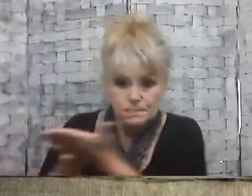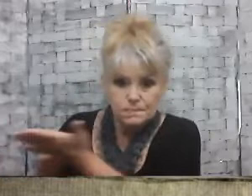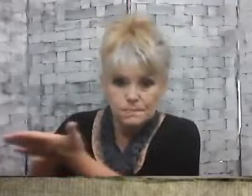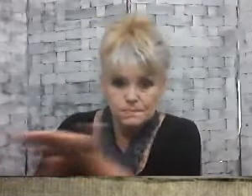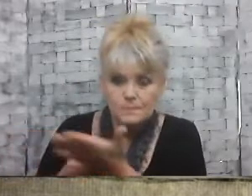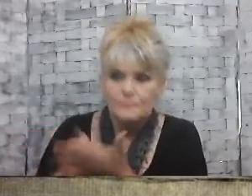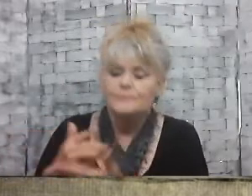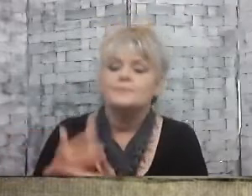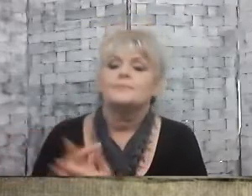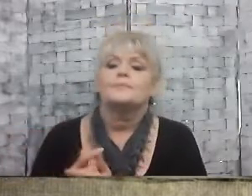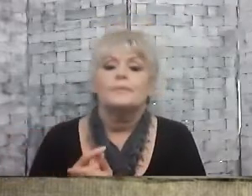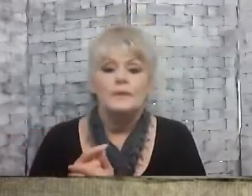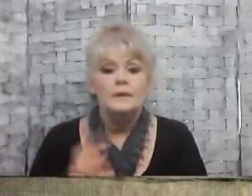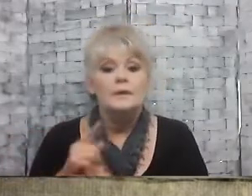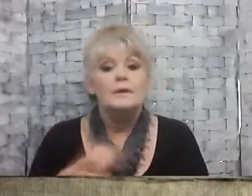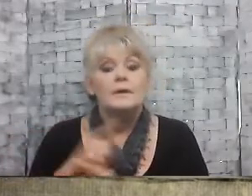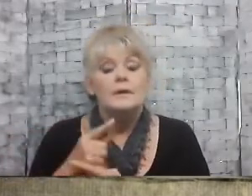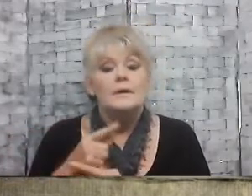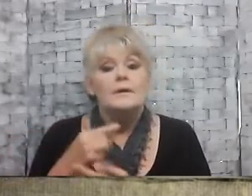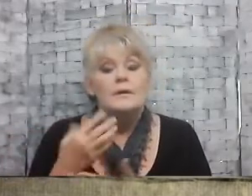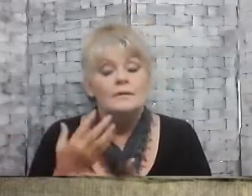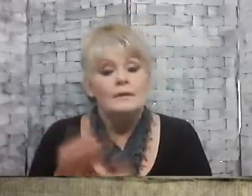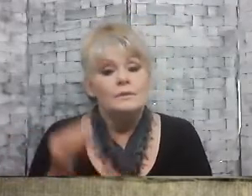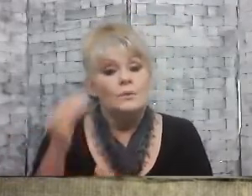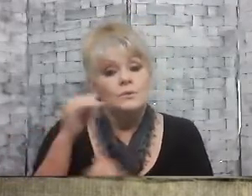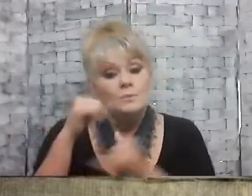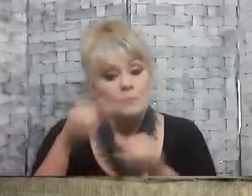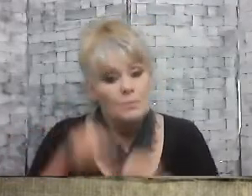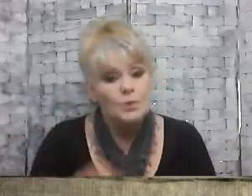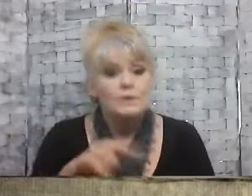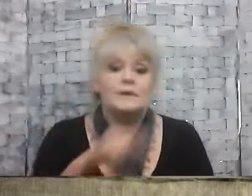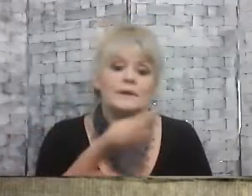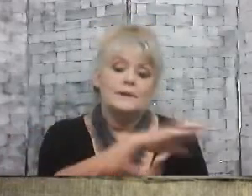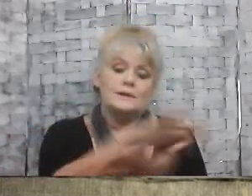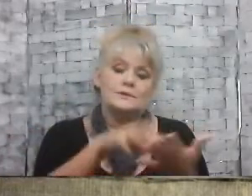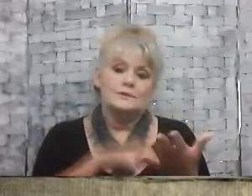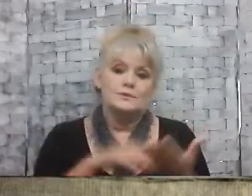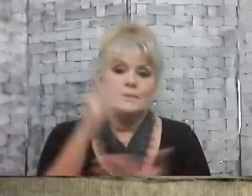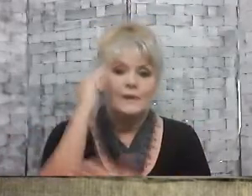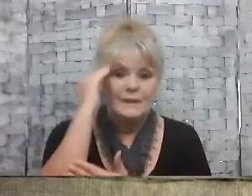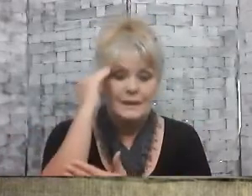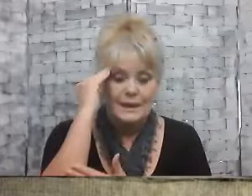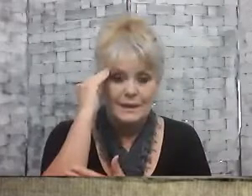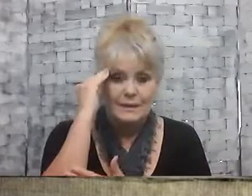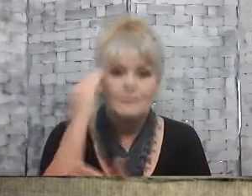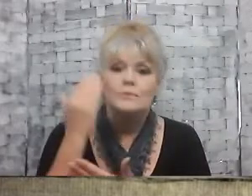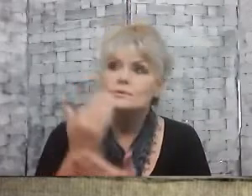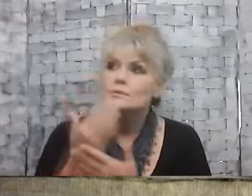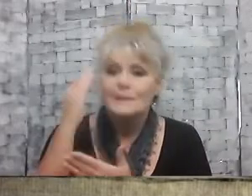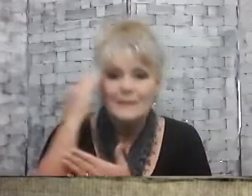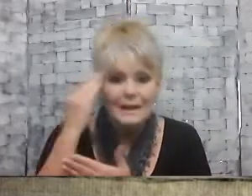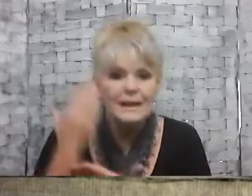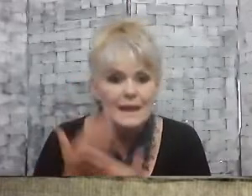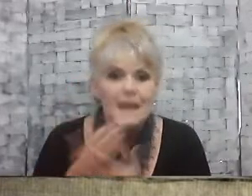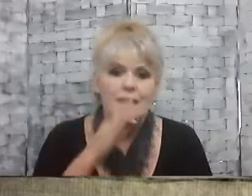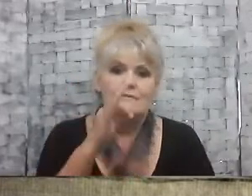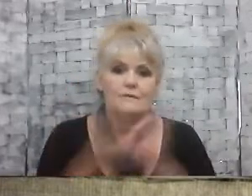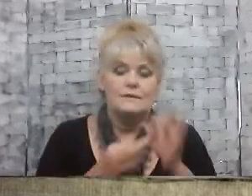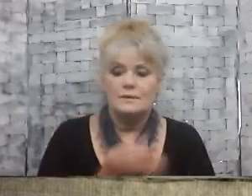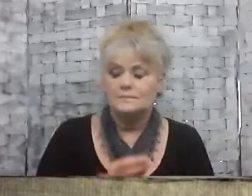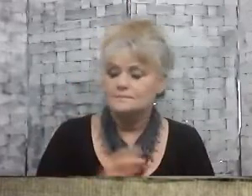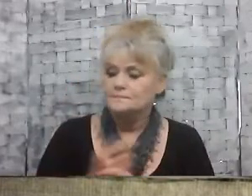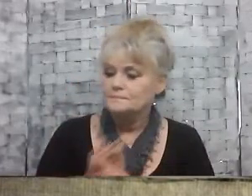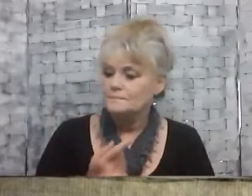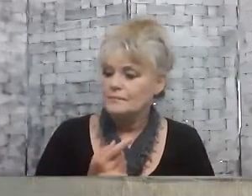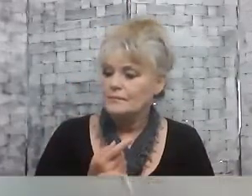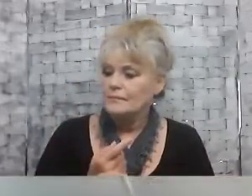lag, vertel jy self saam, want die ken van die verhaal gebeur wanneer ons dit ook kan